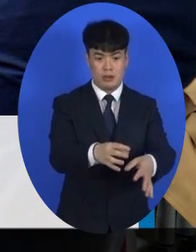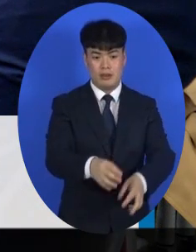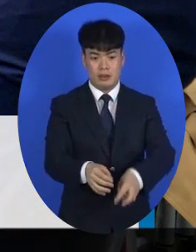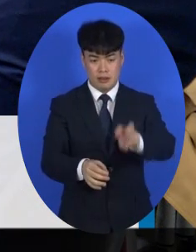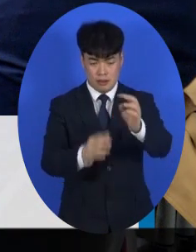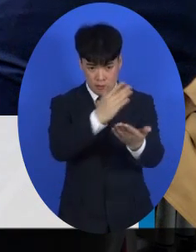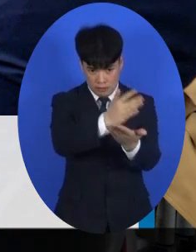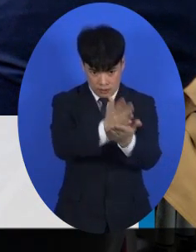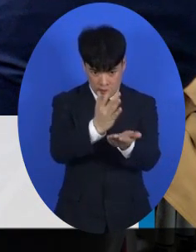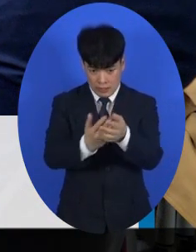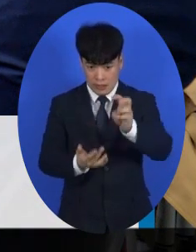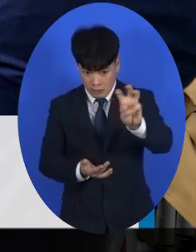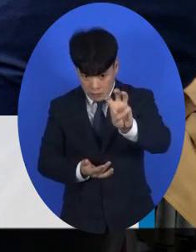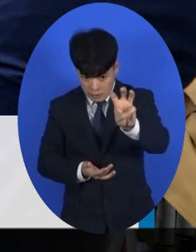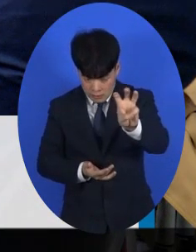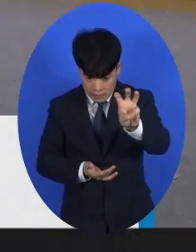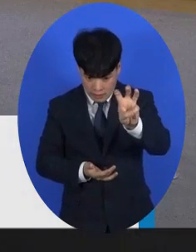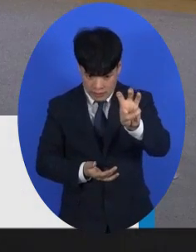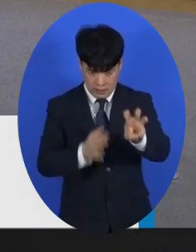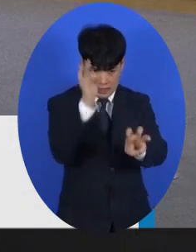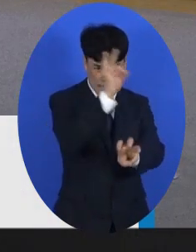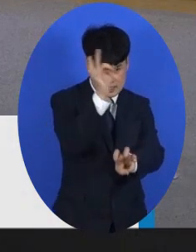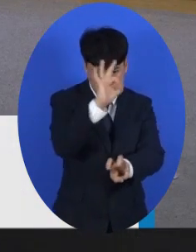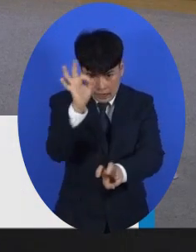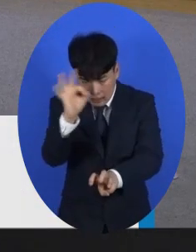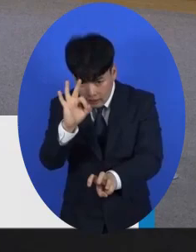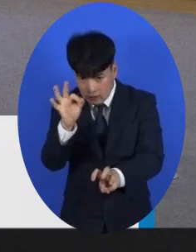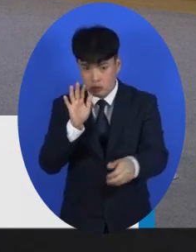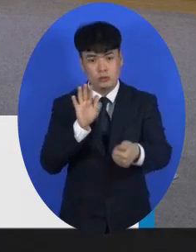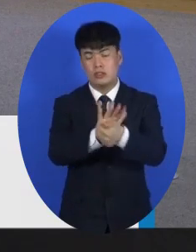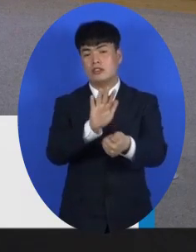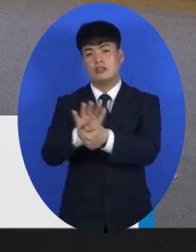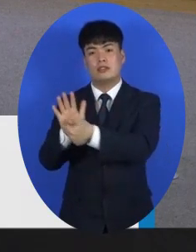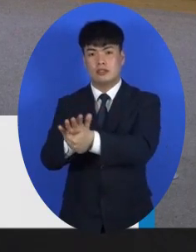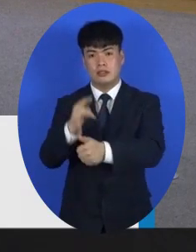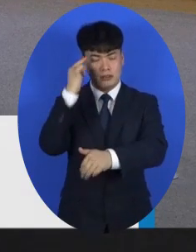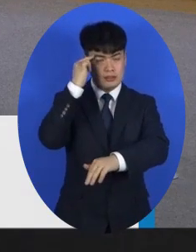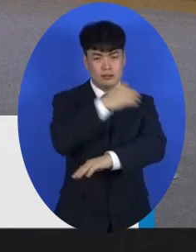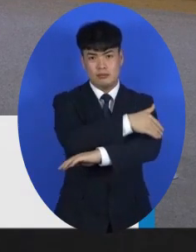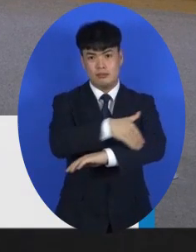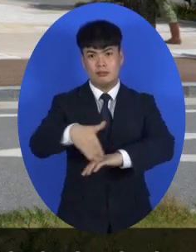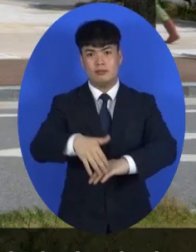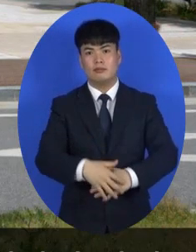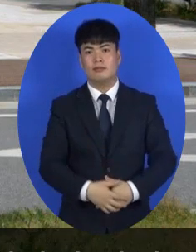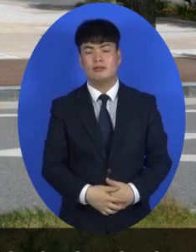선정하고 새로운 시장을 창출할 수 있는 실현기술을 발굴 지원할 계획입니다.